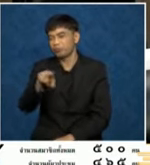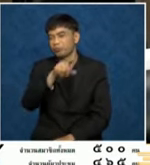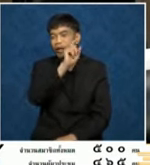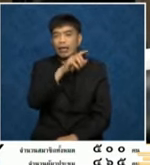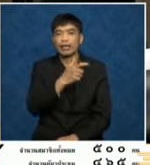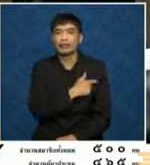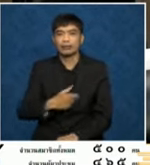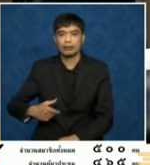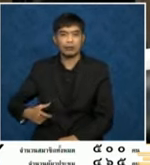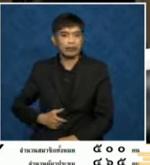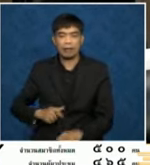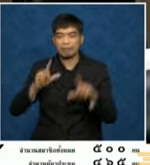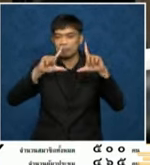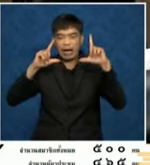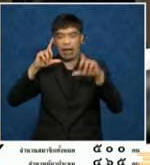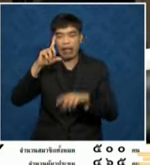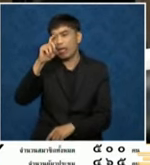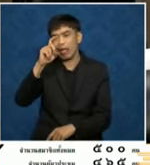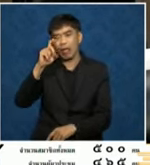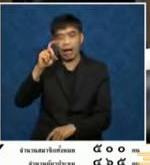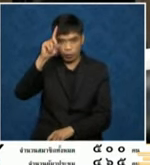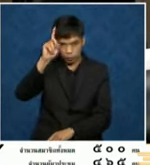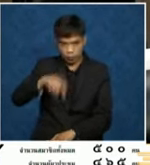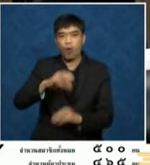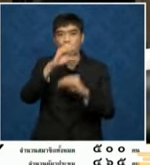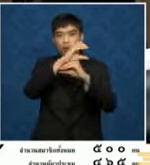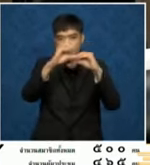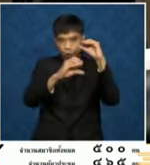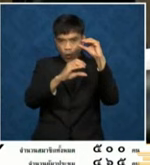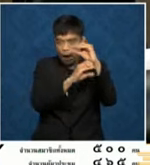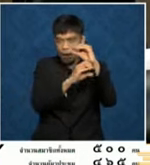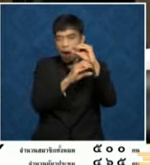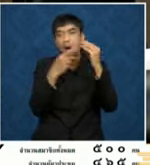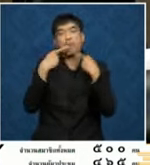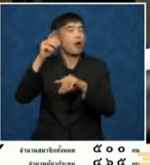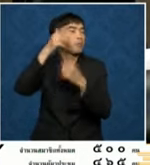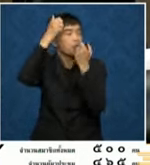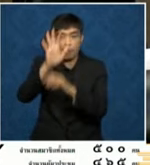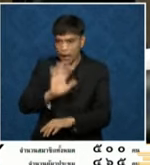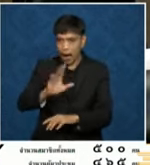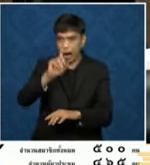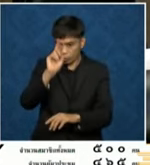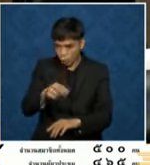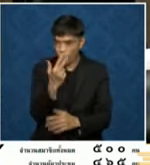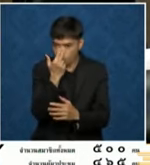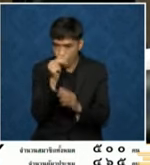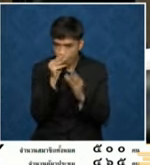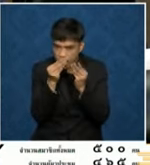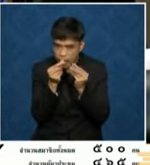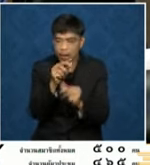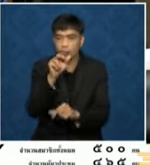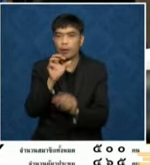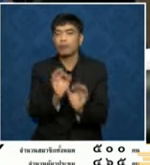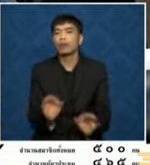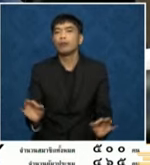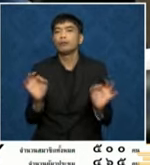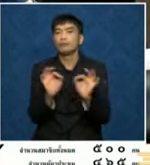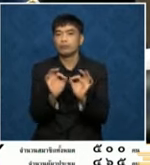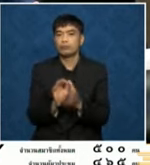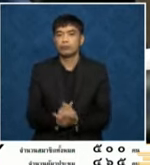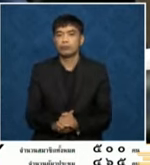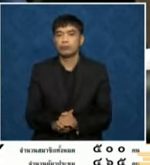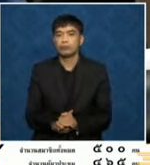ทำให้โครงการนี้ครับมันยากที่จะปล่อยผ่านไปจริงๆอีกโครงการหนึ่งครับกรมน.